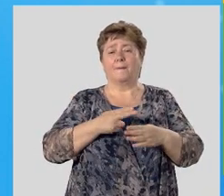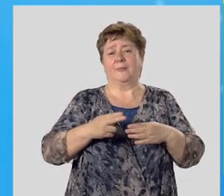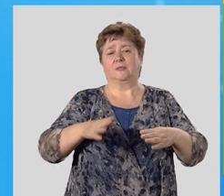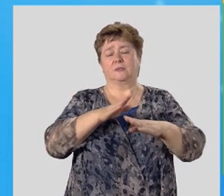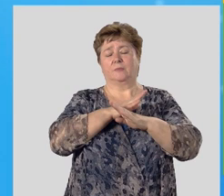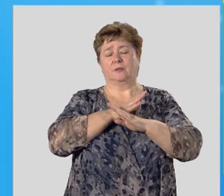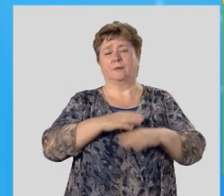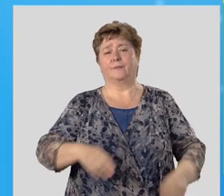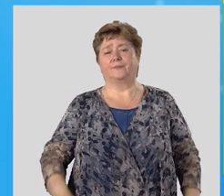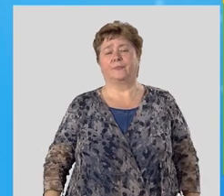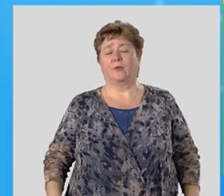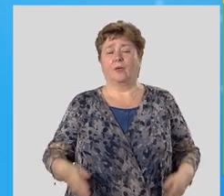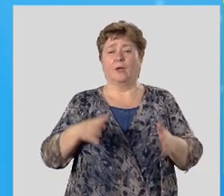бессмертно.